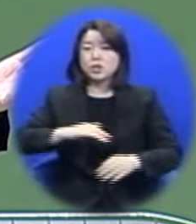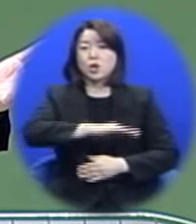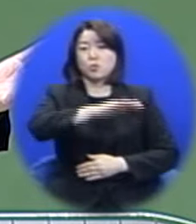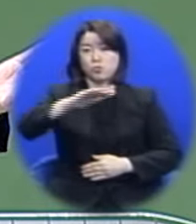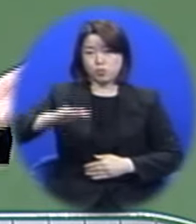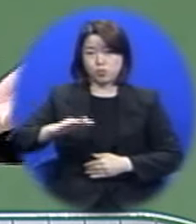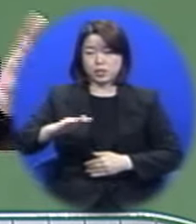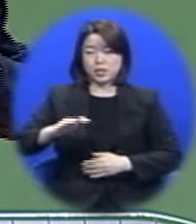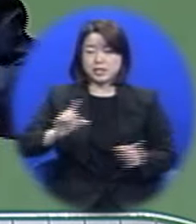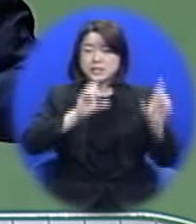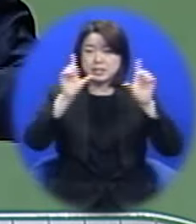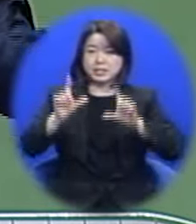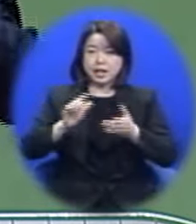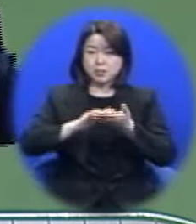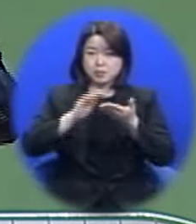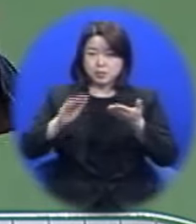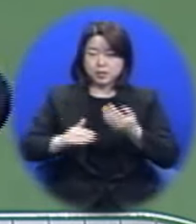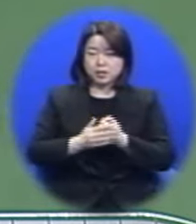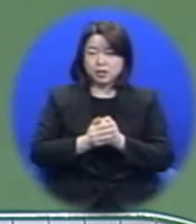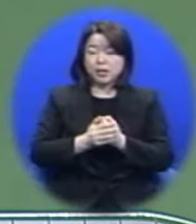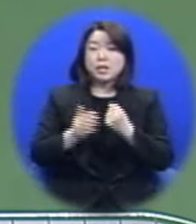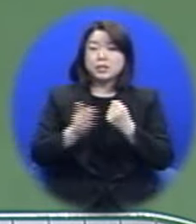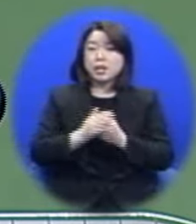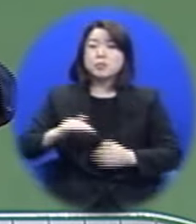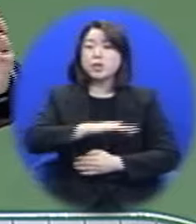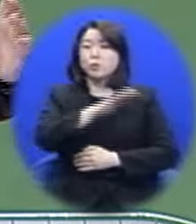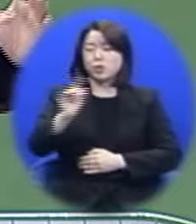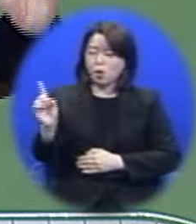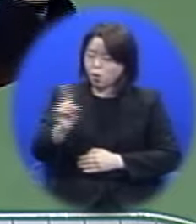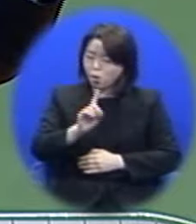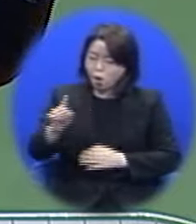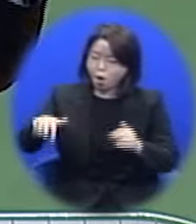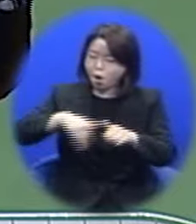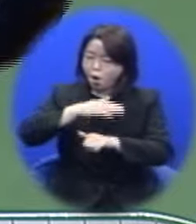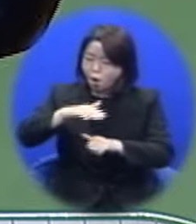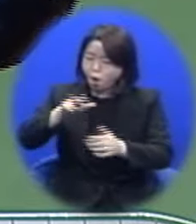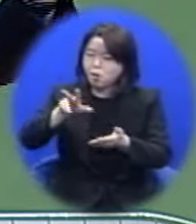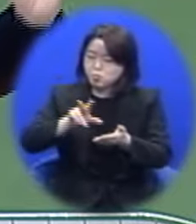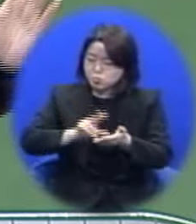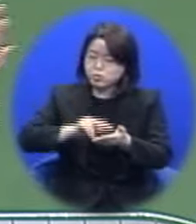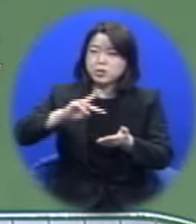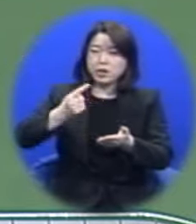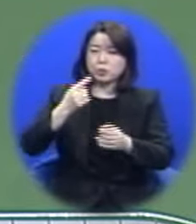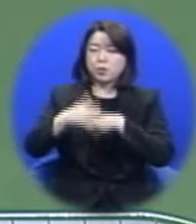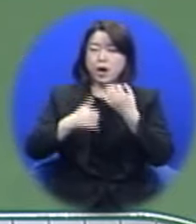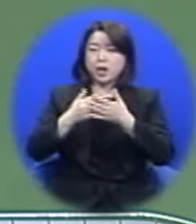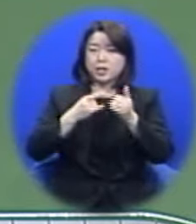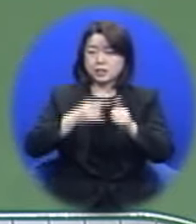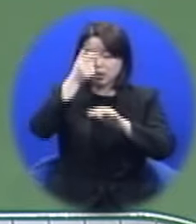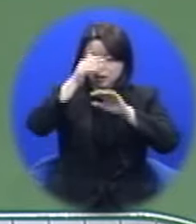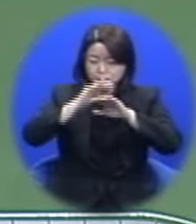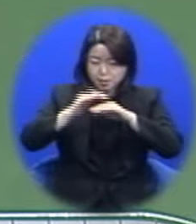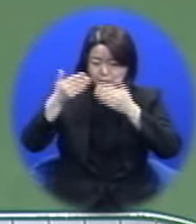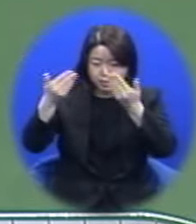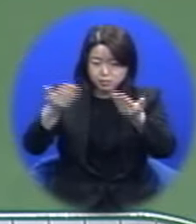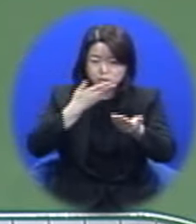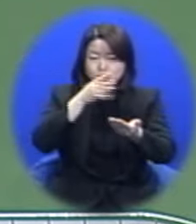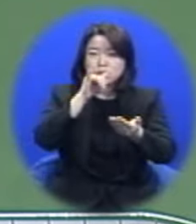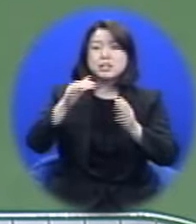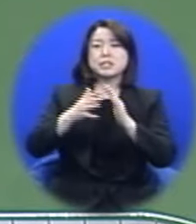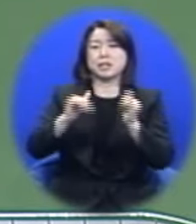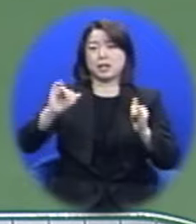삶입니다. 그러므로 우리는 어떤 처지와 형편에서도 하나님께 예배 드릴 수 있는 사람이어야 하는